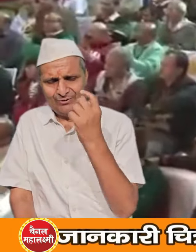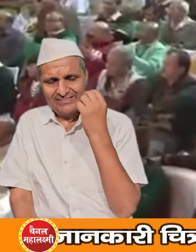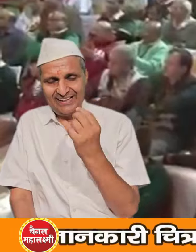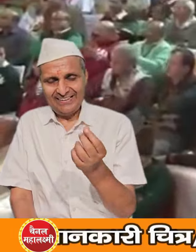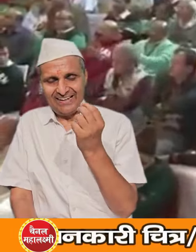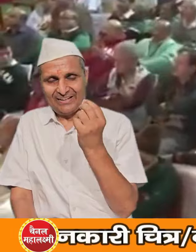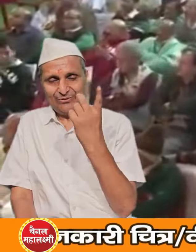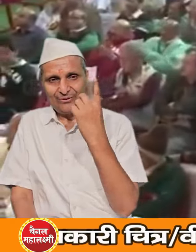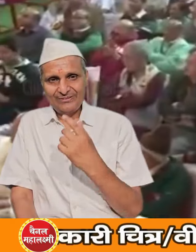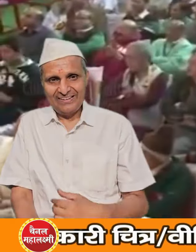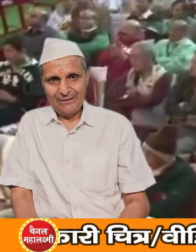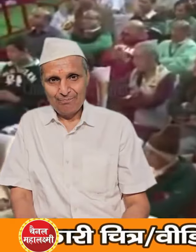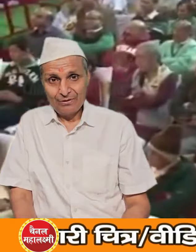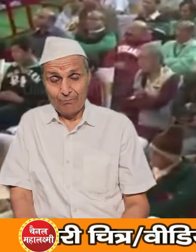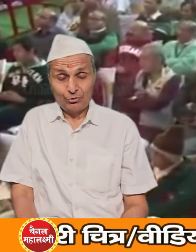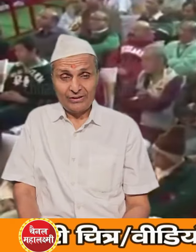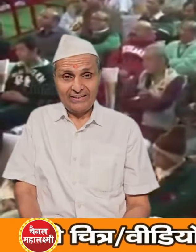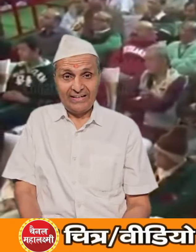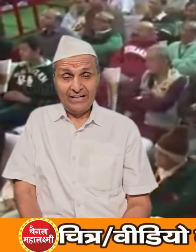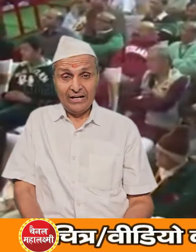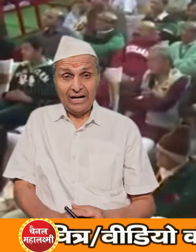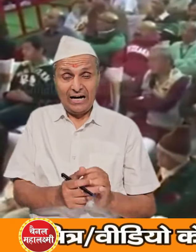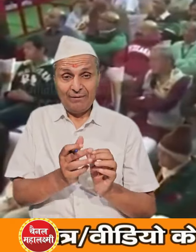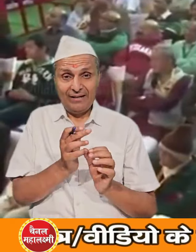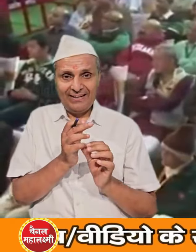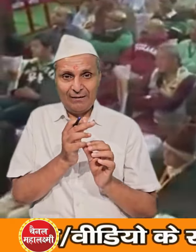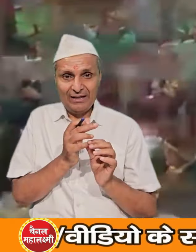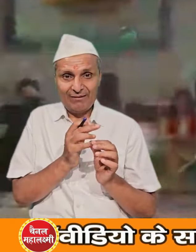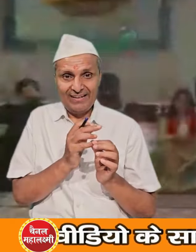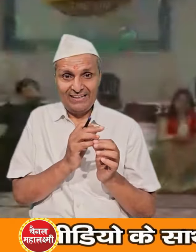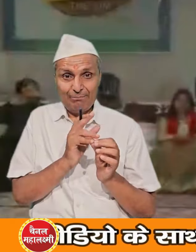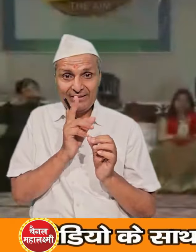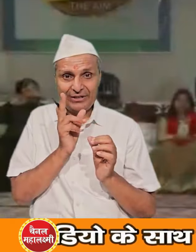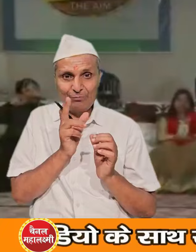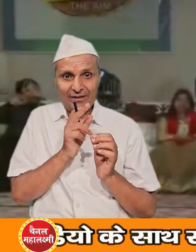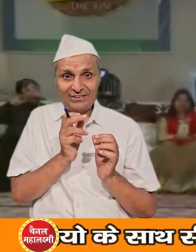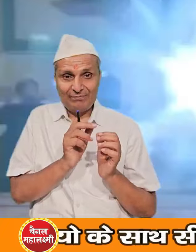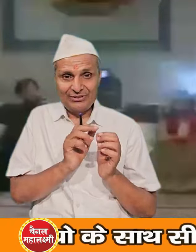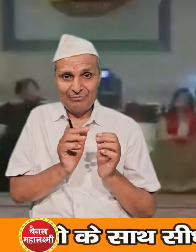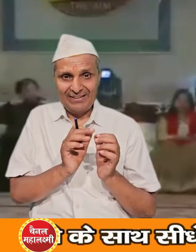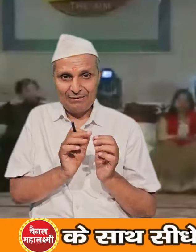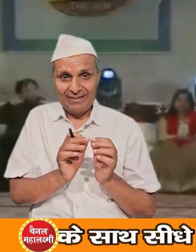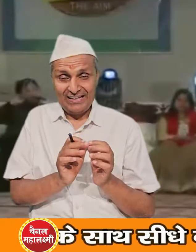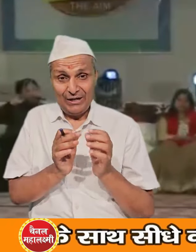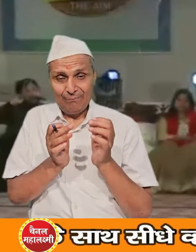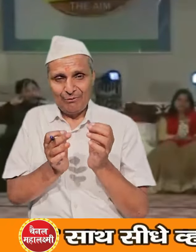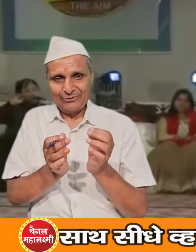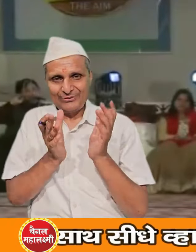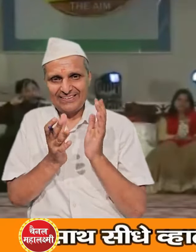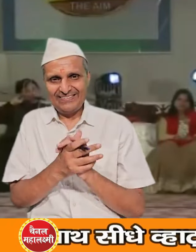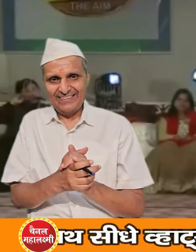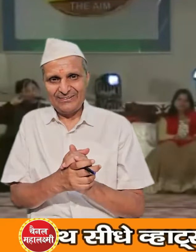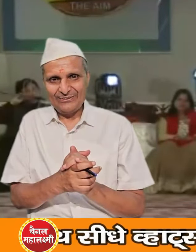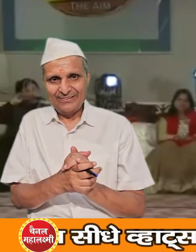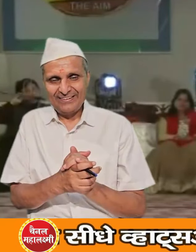गए उस दिन जैन कहलाने के योग्य हो जाएंगे बहुत कुछ कहते हैं कि आप नाम लिखवाने के लिए पंखे के ऊपर चम्मच के ऊपर नाम लिखवाने के लिए बहुत